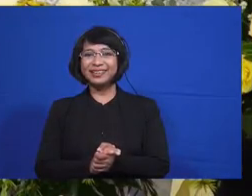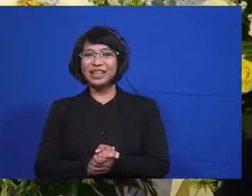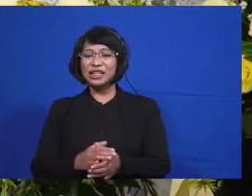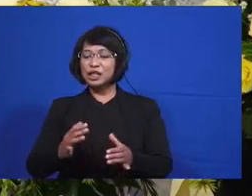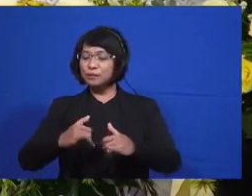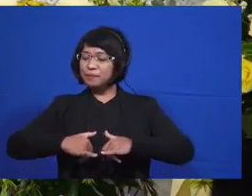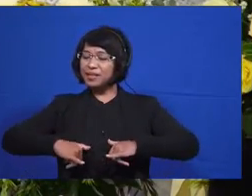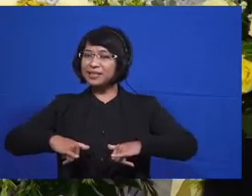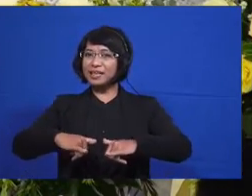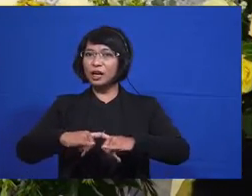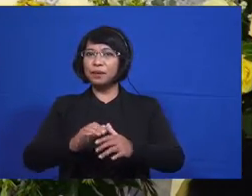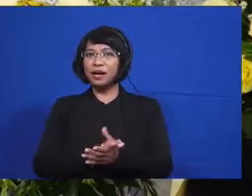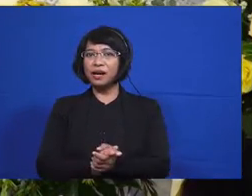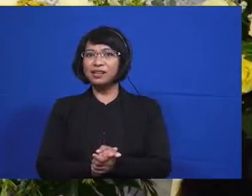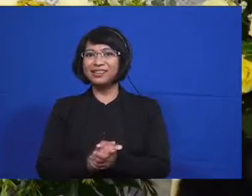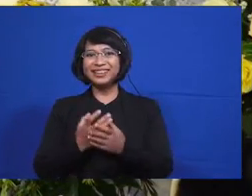dan